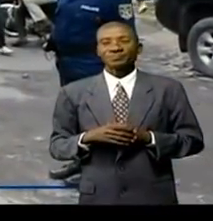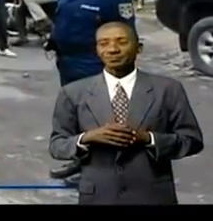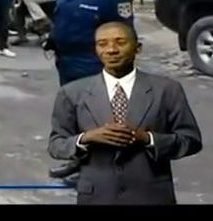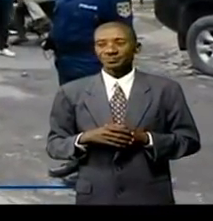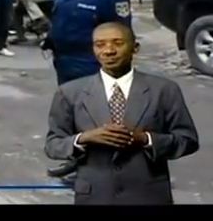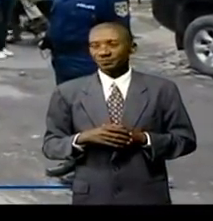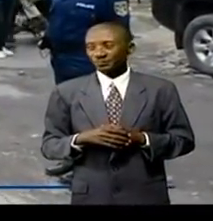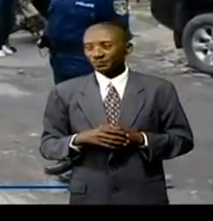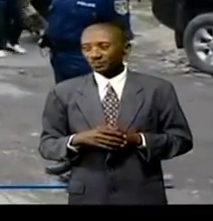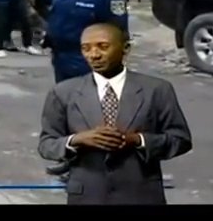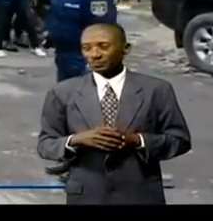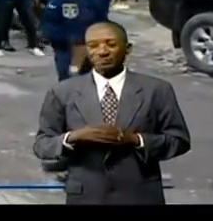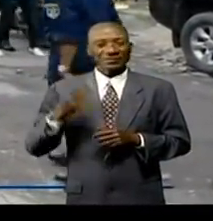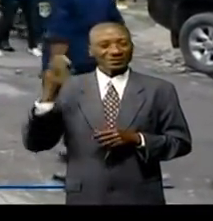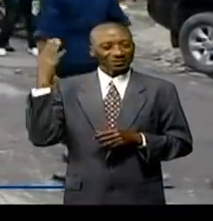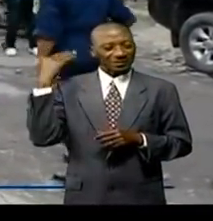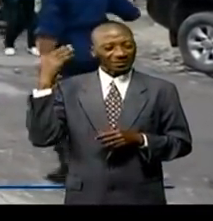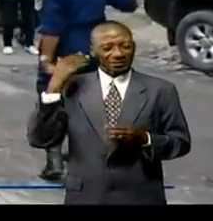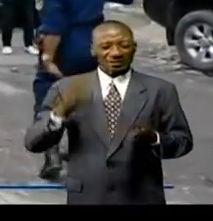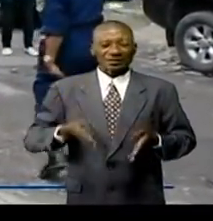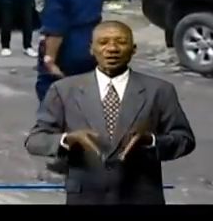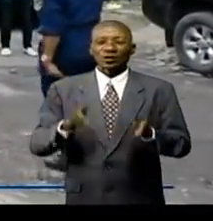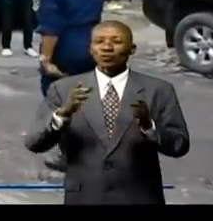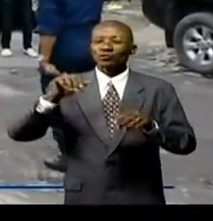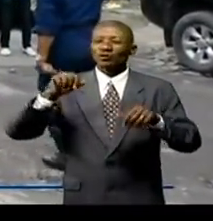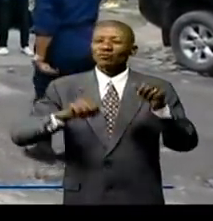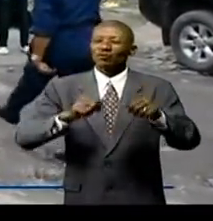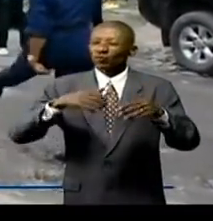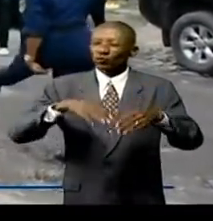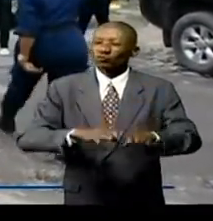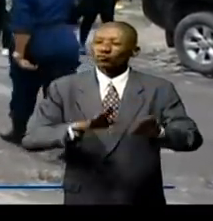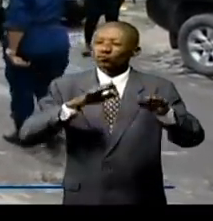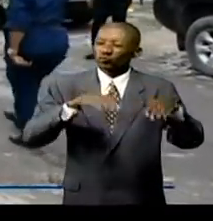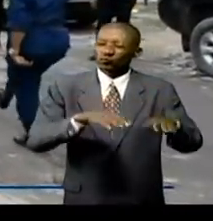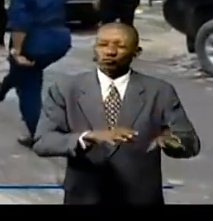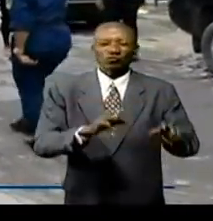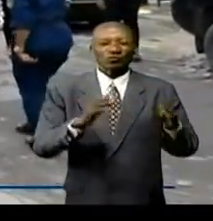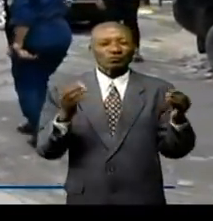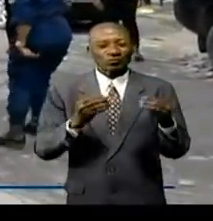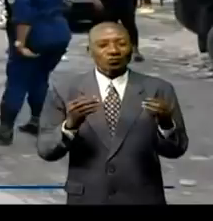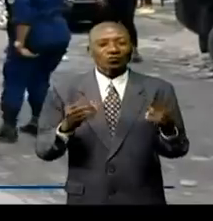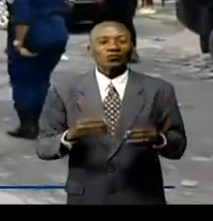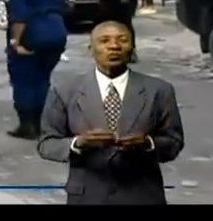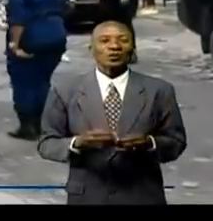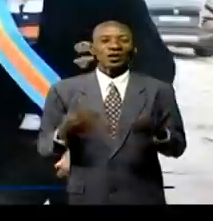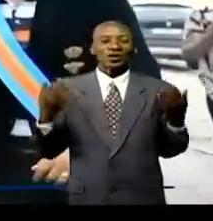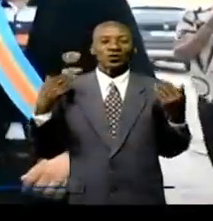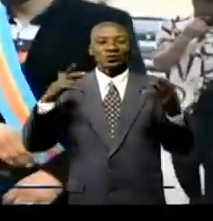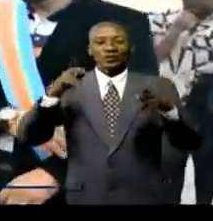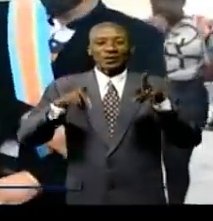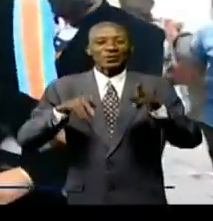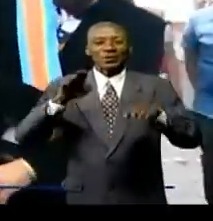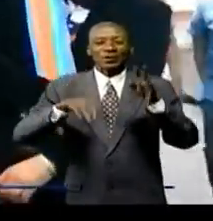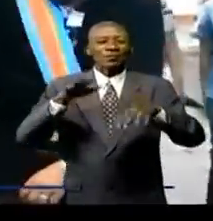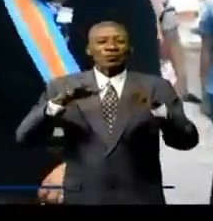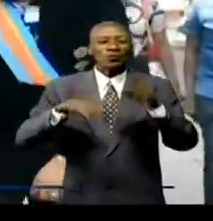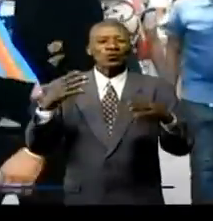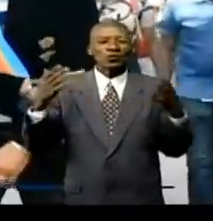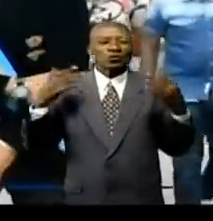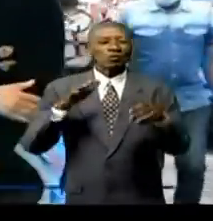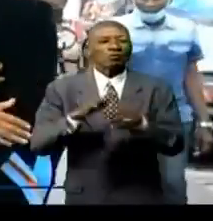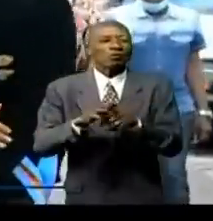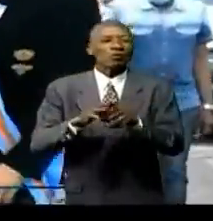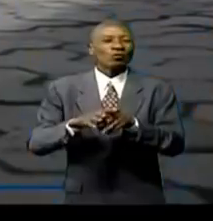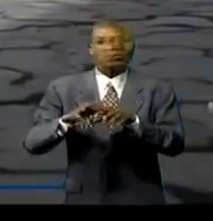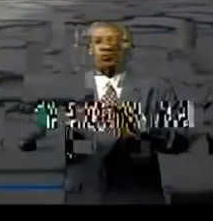Jadis dans un état de délabrement très avancé, dû à des eaux de pluie stagnantes qui occasionnaient des nids de poules et à une